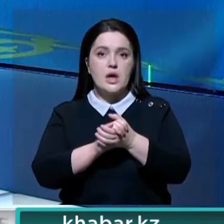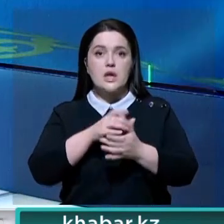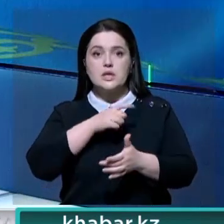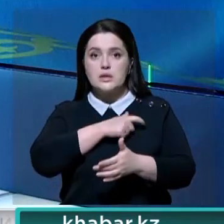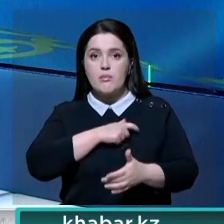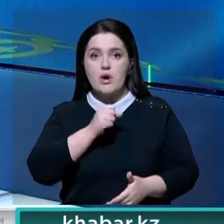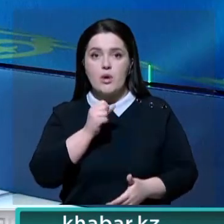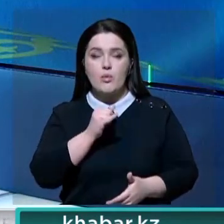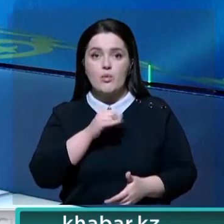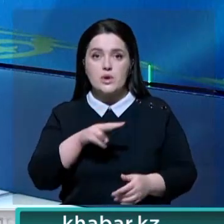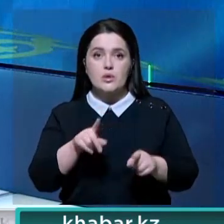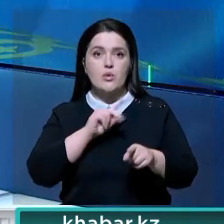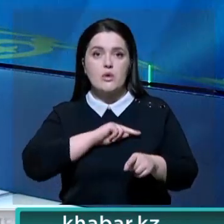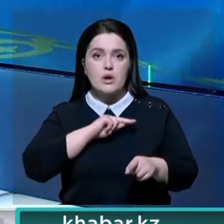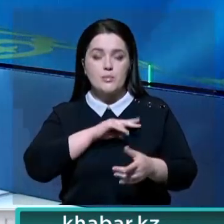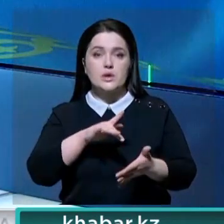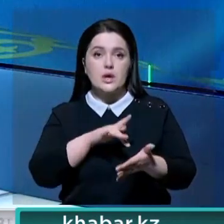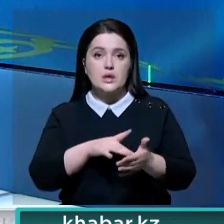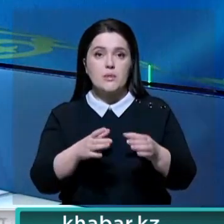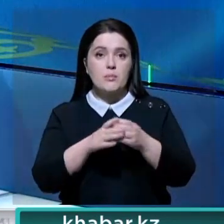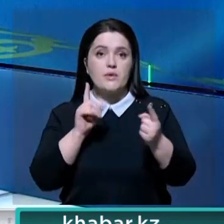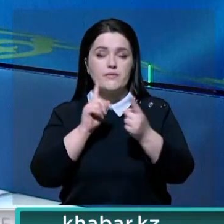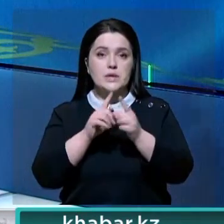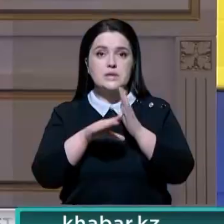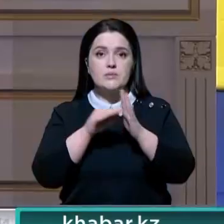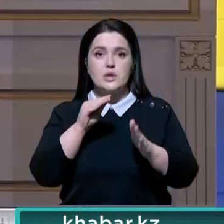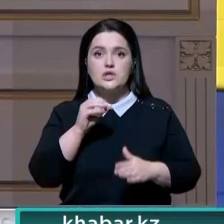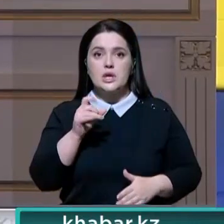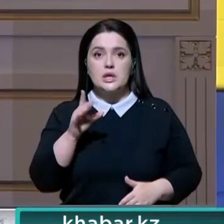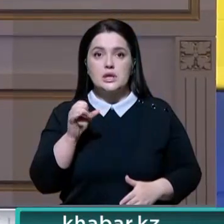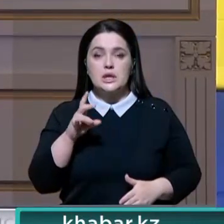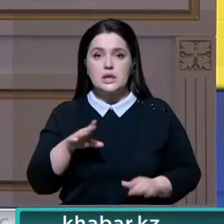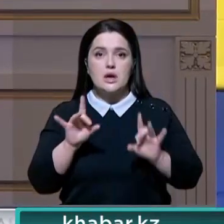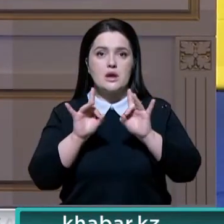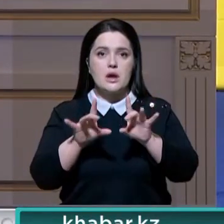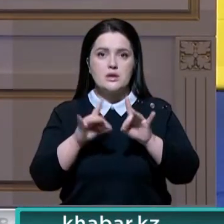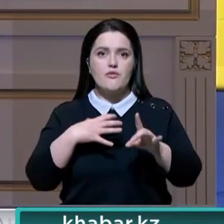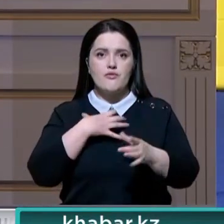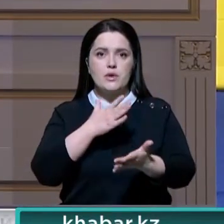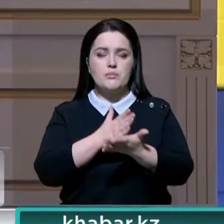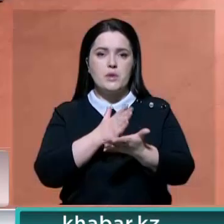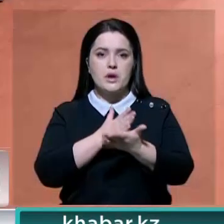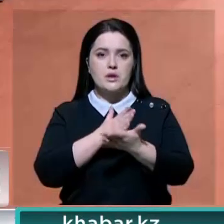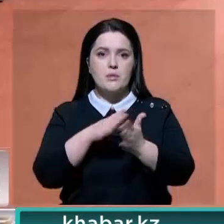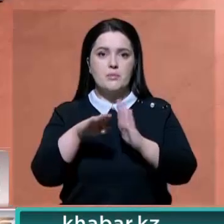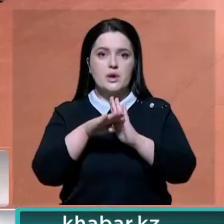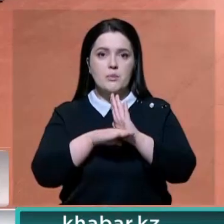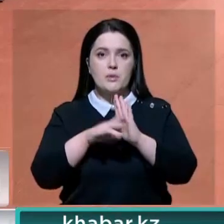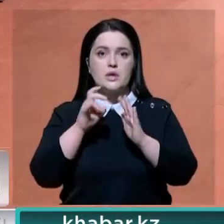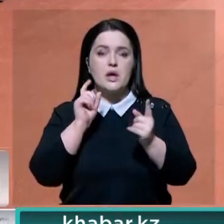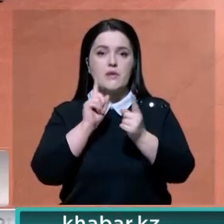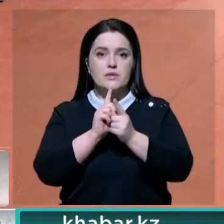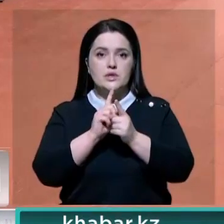Депутаты от партии АОЛ тоже работают в регионах. Сегодня партийцы встретились с избирателями в Жаркенте, рассказали жителям о важных направлениях предвыборной